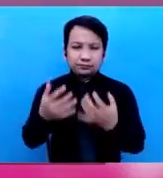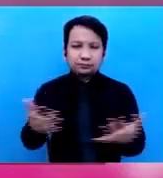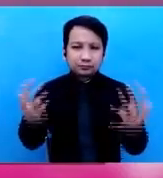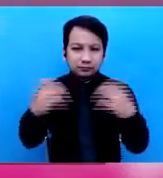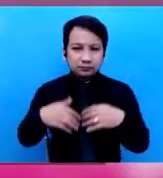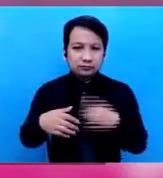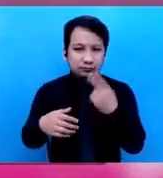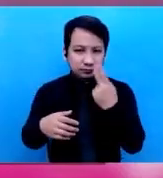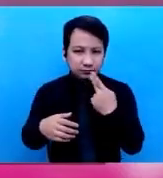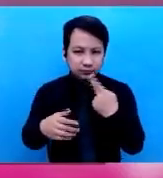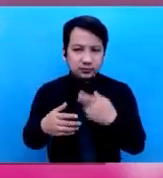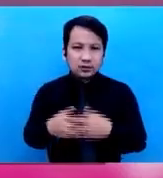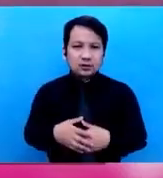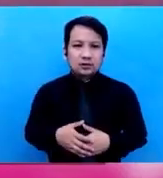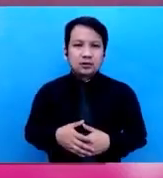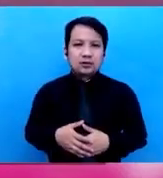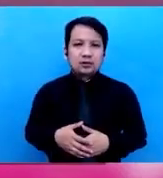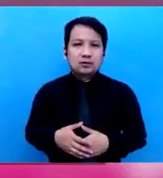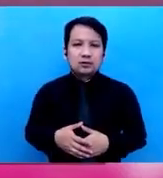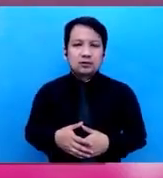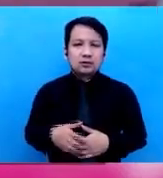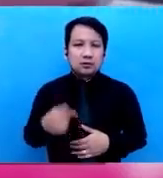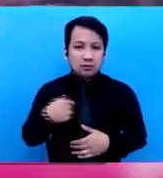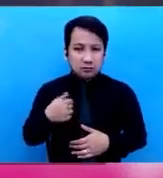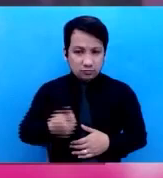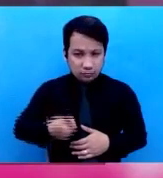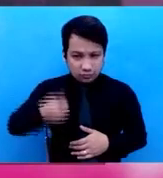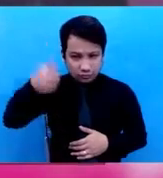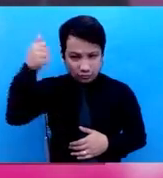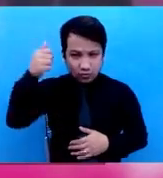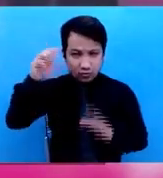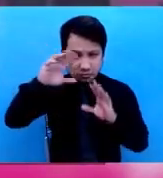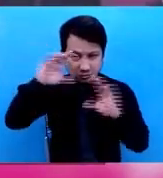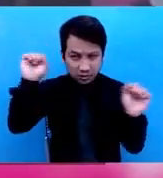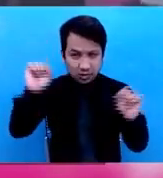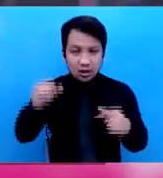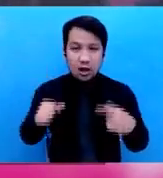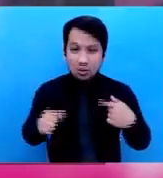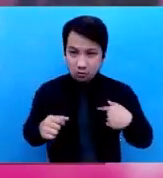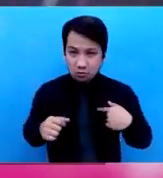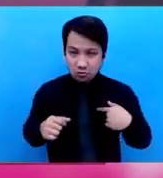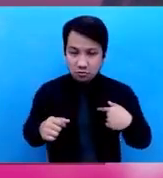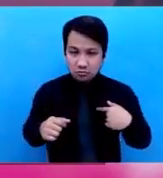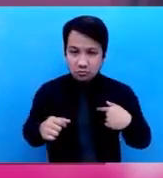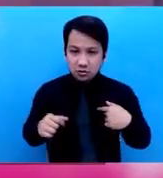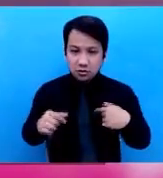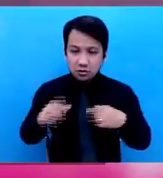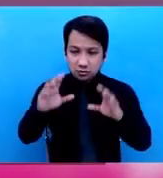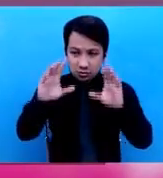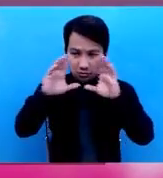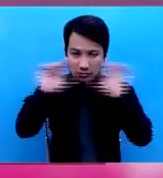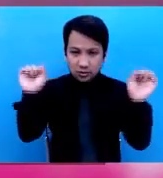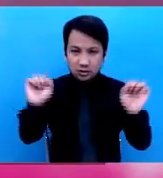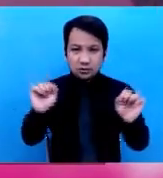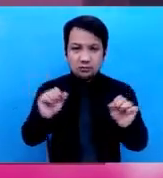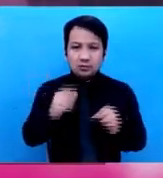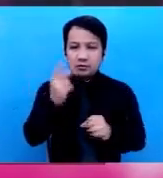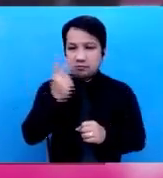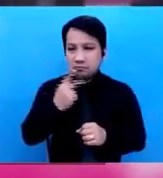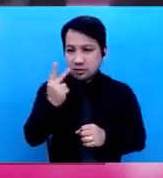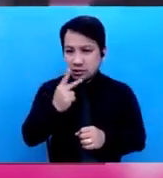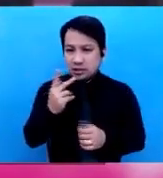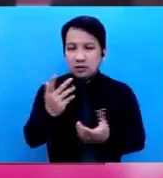nakaping, pero pag ako naging pangulo, magiging pangulo ako hindi lang ng mga